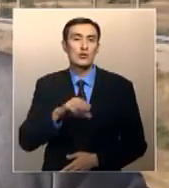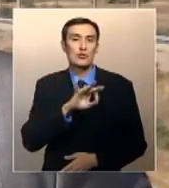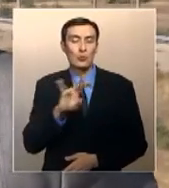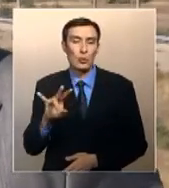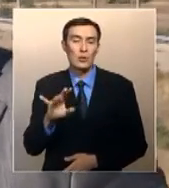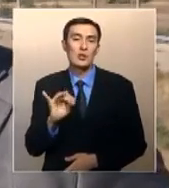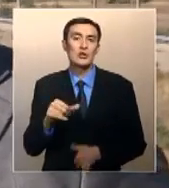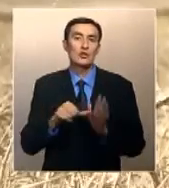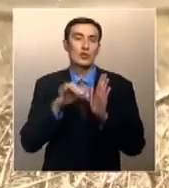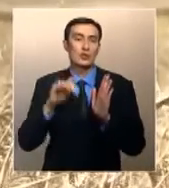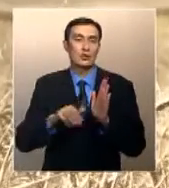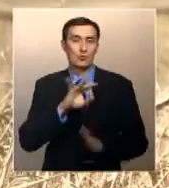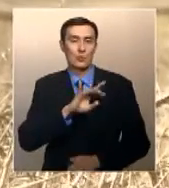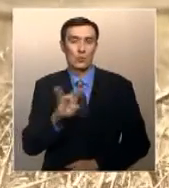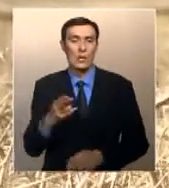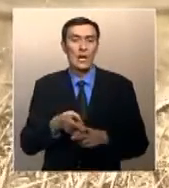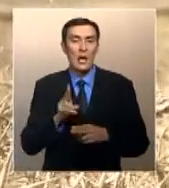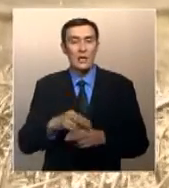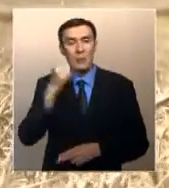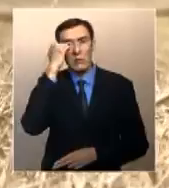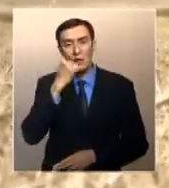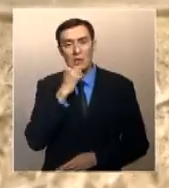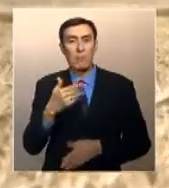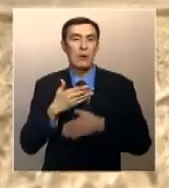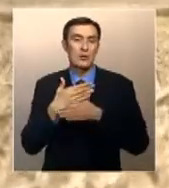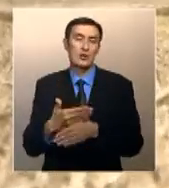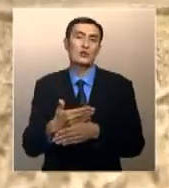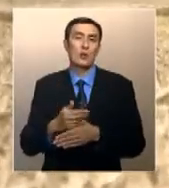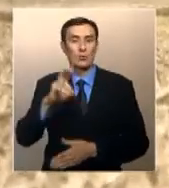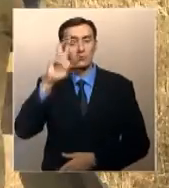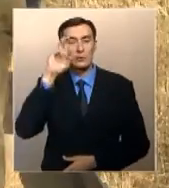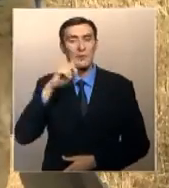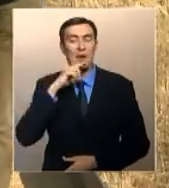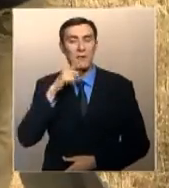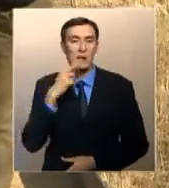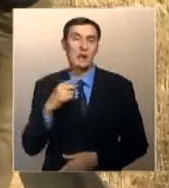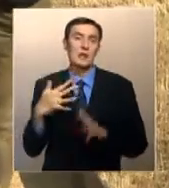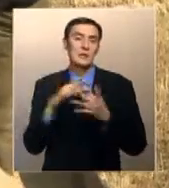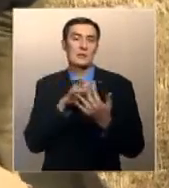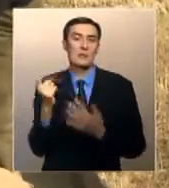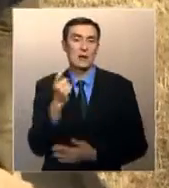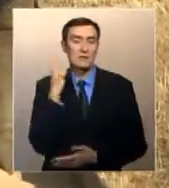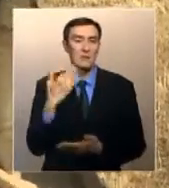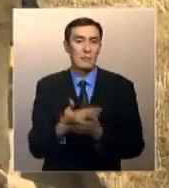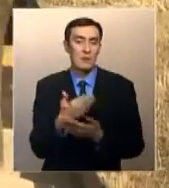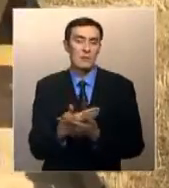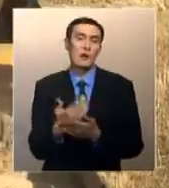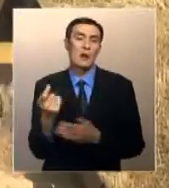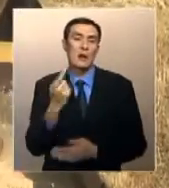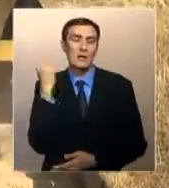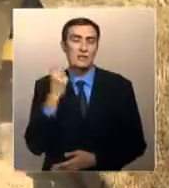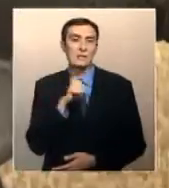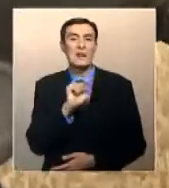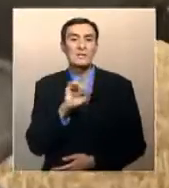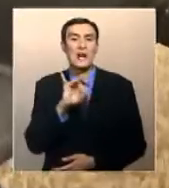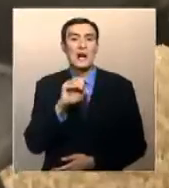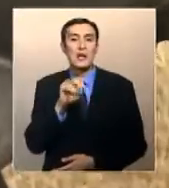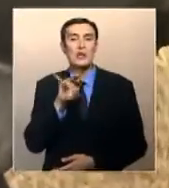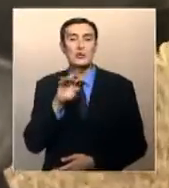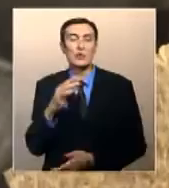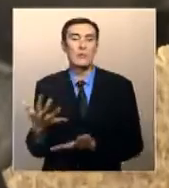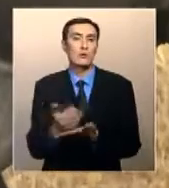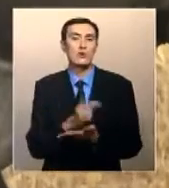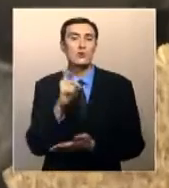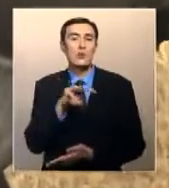и 6 тысяч тонн. Все это благодаря поддержке государства, отмечают аграрии. К примеру, хозяйство в Заречном в этом году